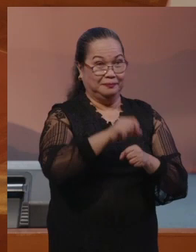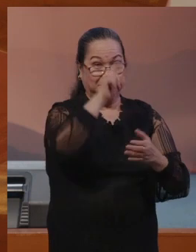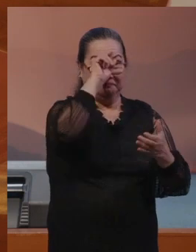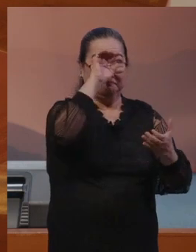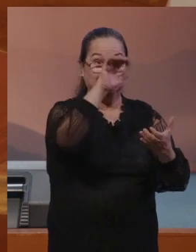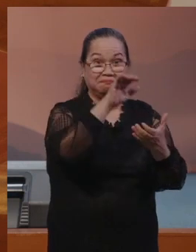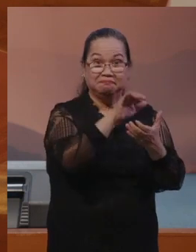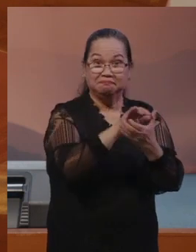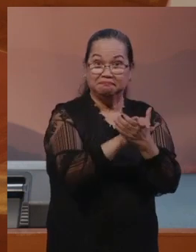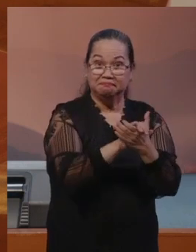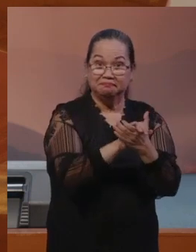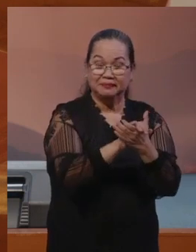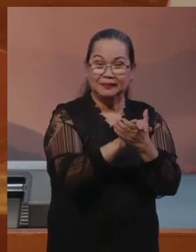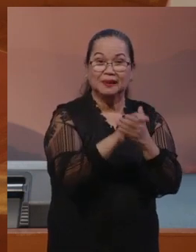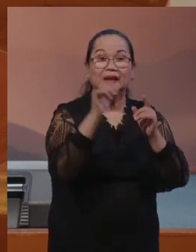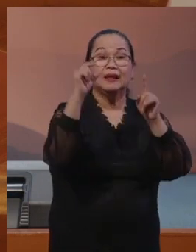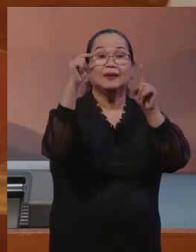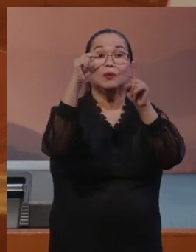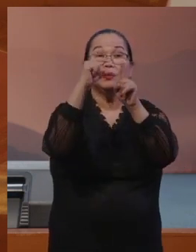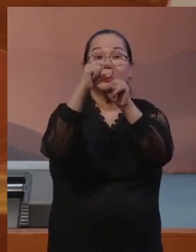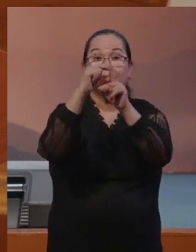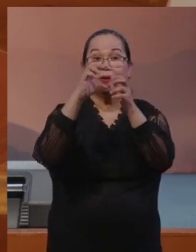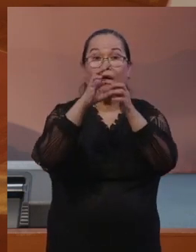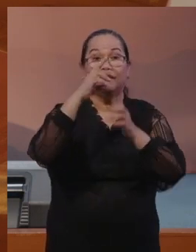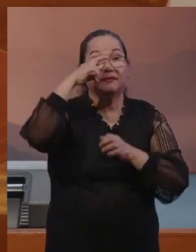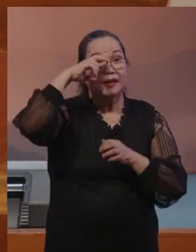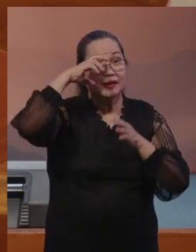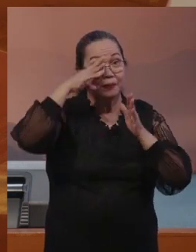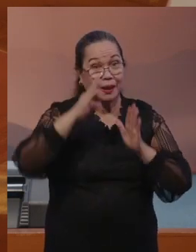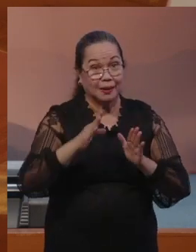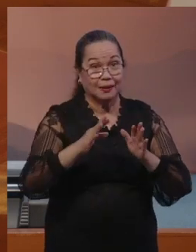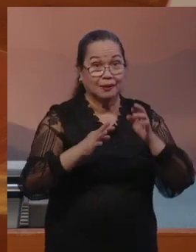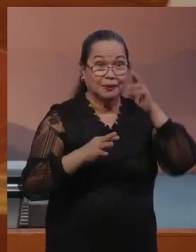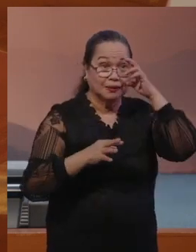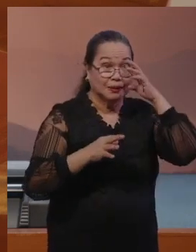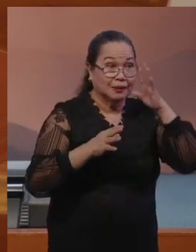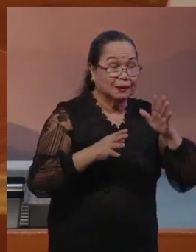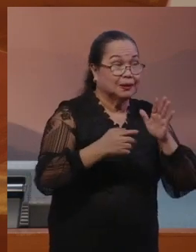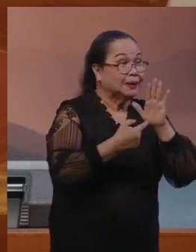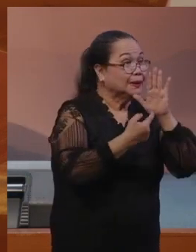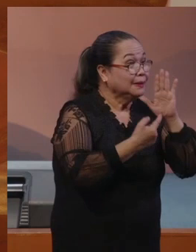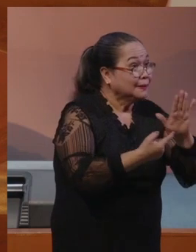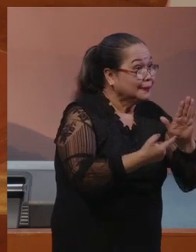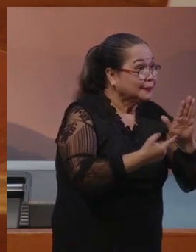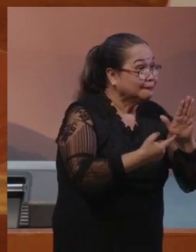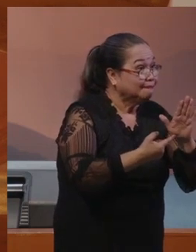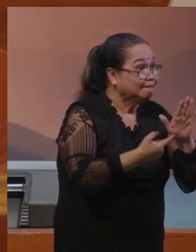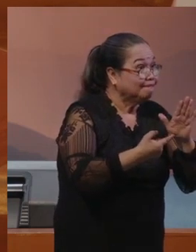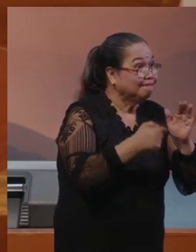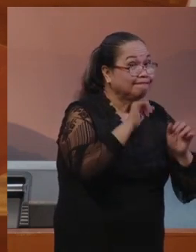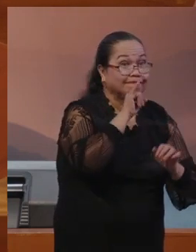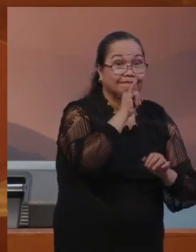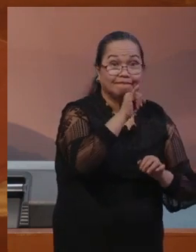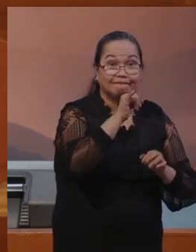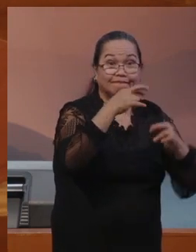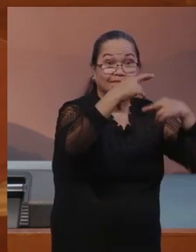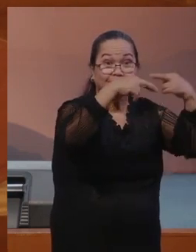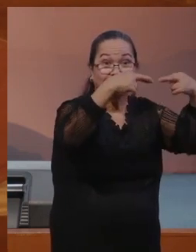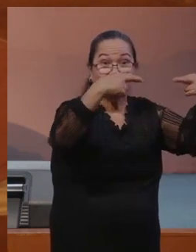sa kanilang salita. Ang tanging simbolo ng kanyang kaligtasan ay yung scarlet